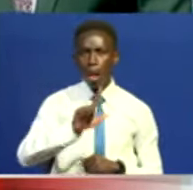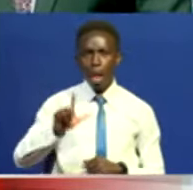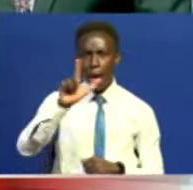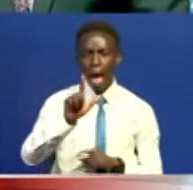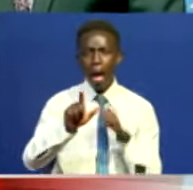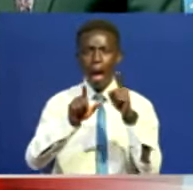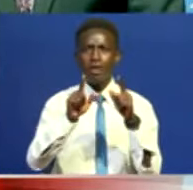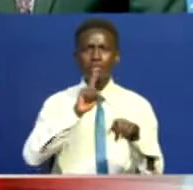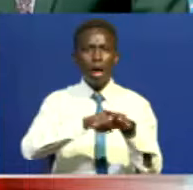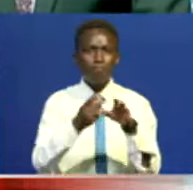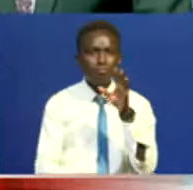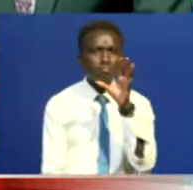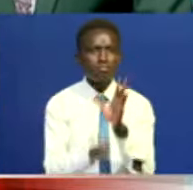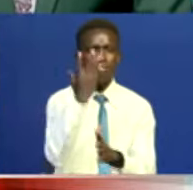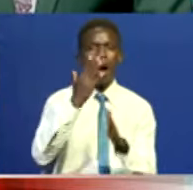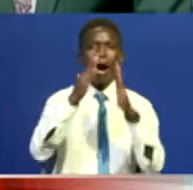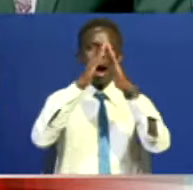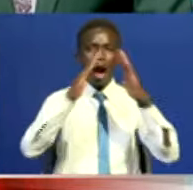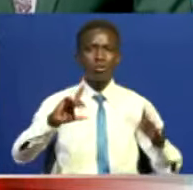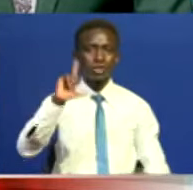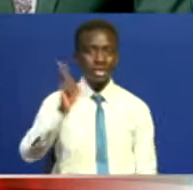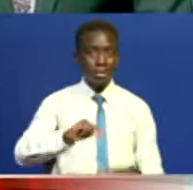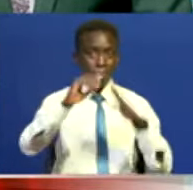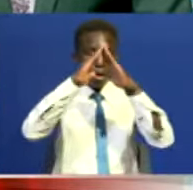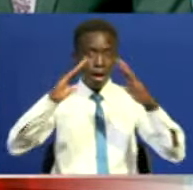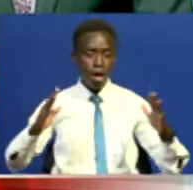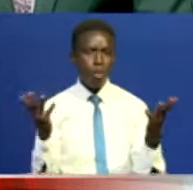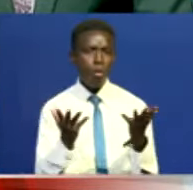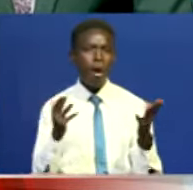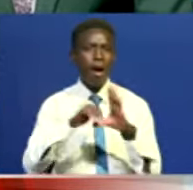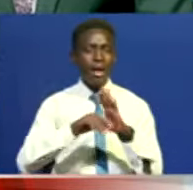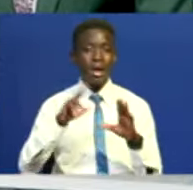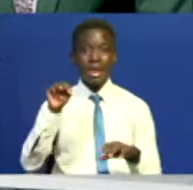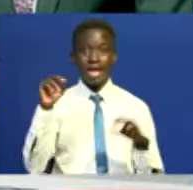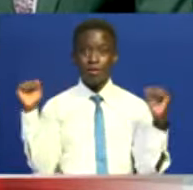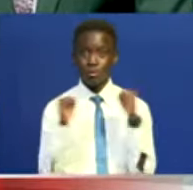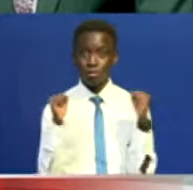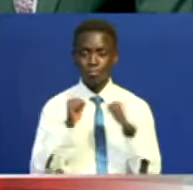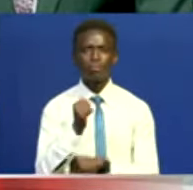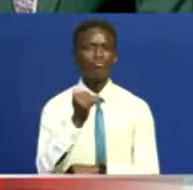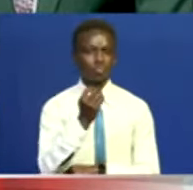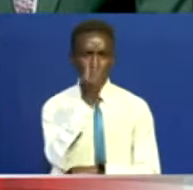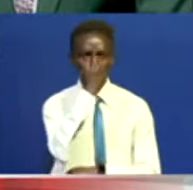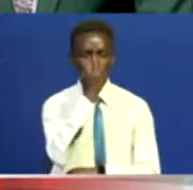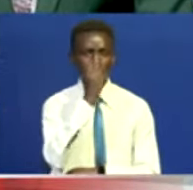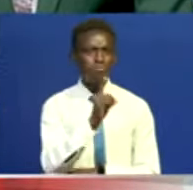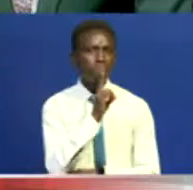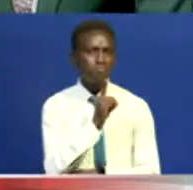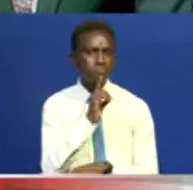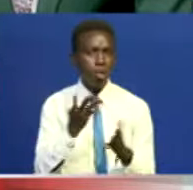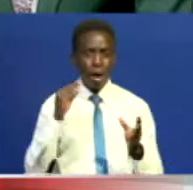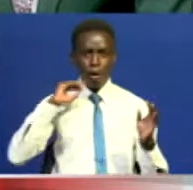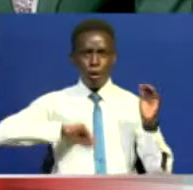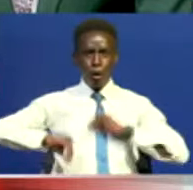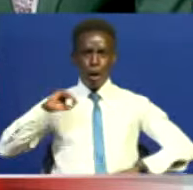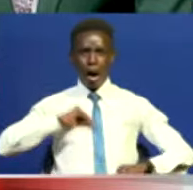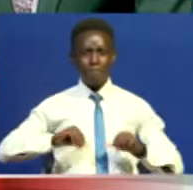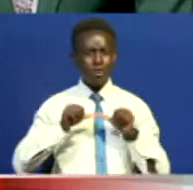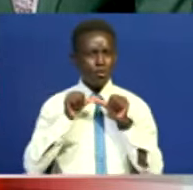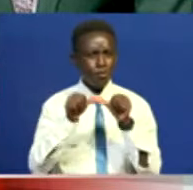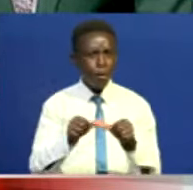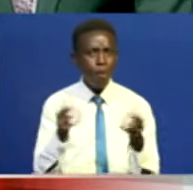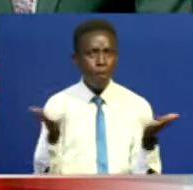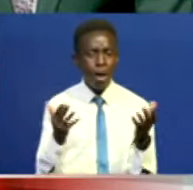alikozindua mradi wa ujenzi wa nyumba za gharama nafuu wa Nanyuki, Ruto alikariri kwamba ufisadi umekita mizizi kwenye ngazi za